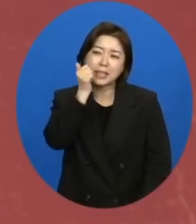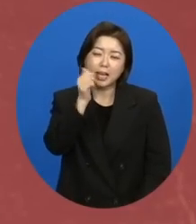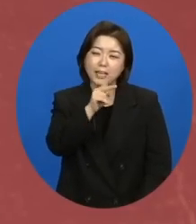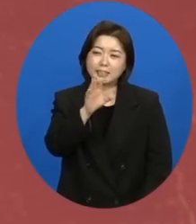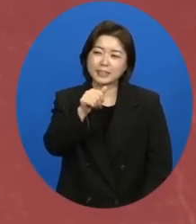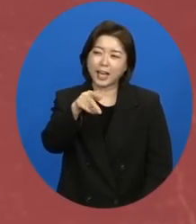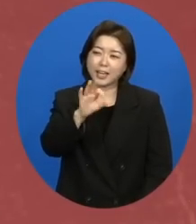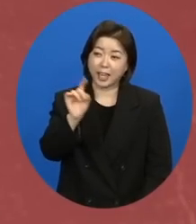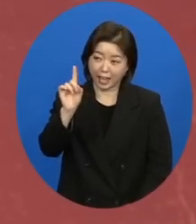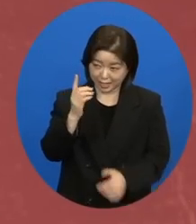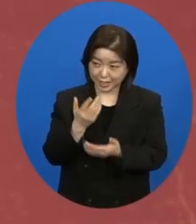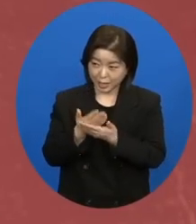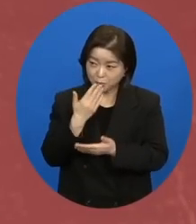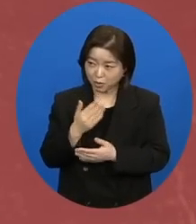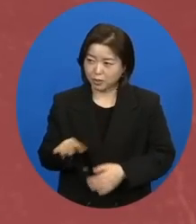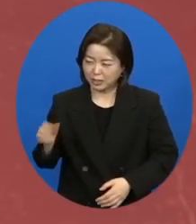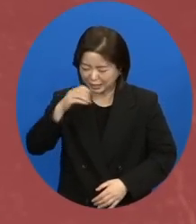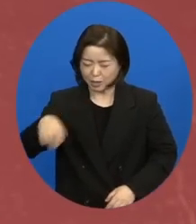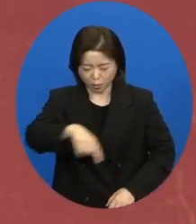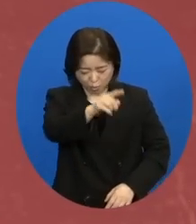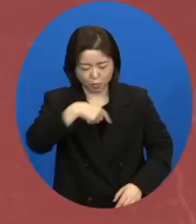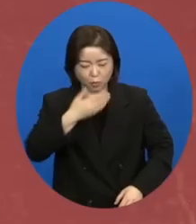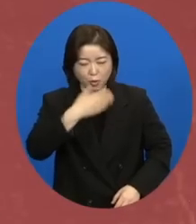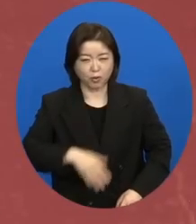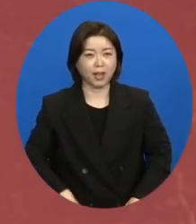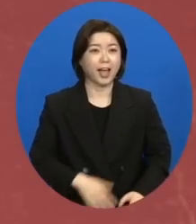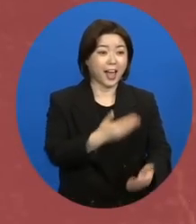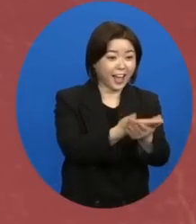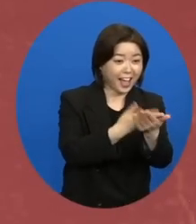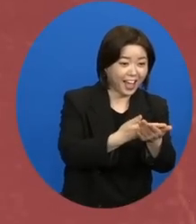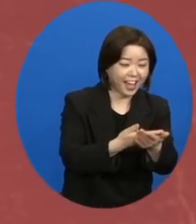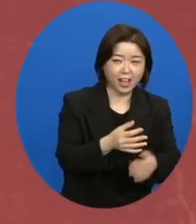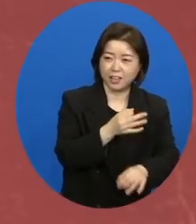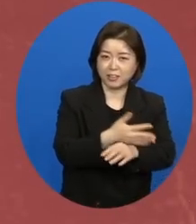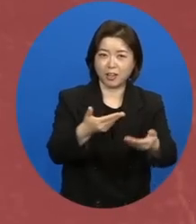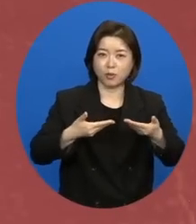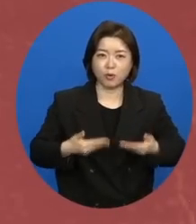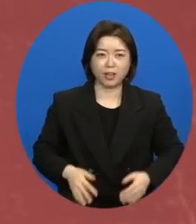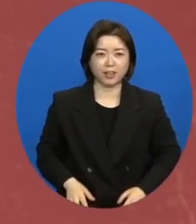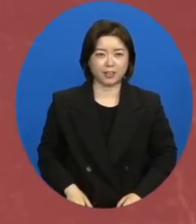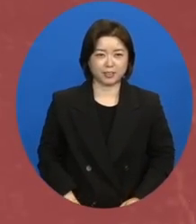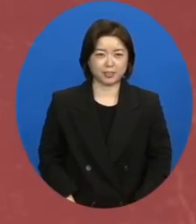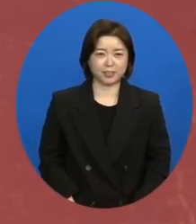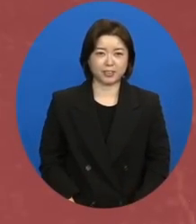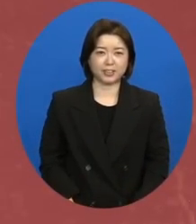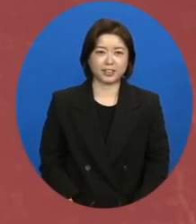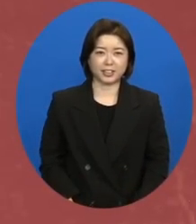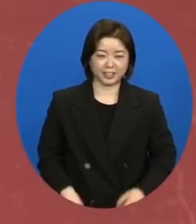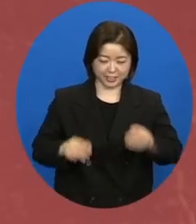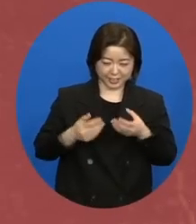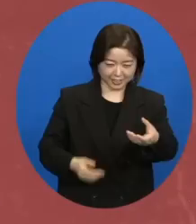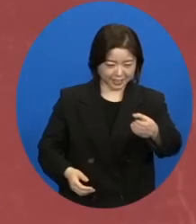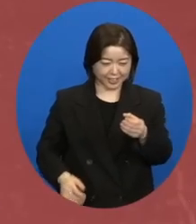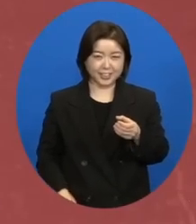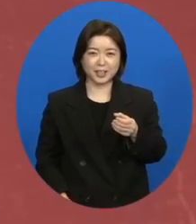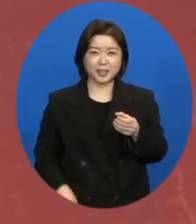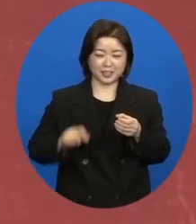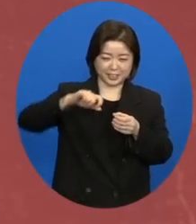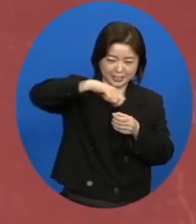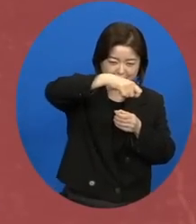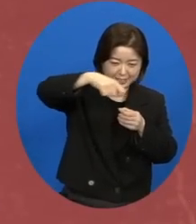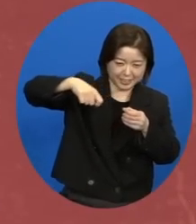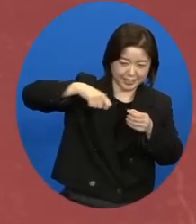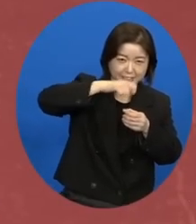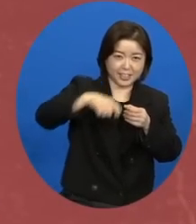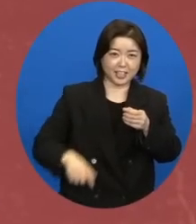되냐 그랬더니 어 그냥 먹으러. 그래가지고 하나 양갱 달라고 하나 딱 사주는데 양갱 하나 받아가지고 껍질